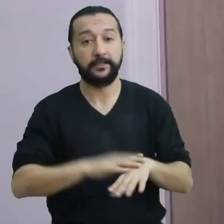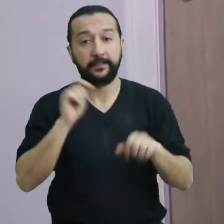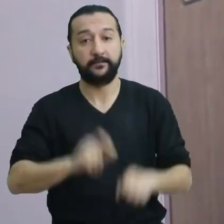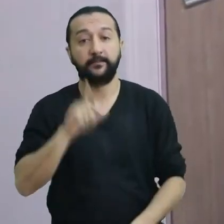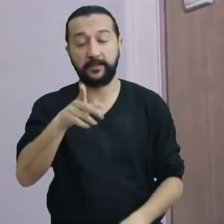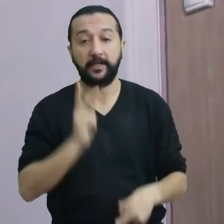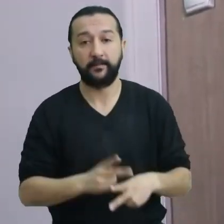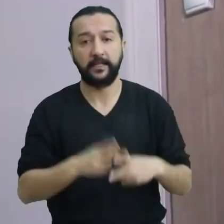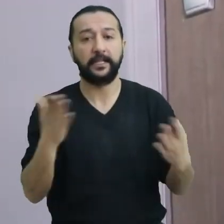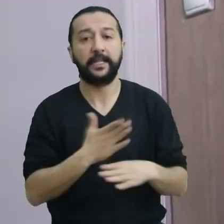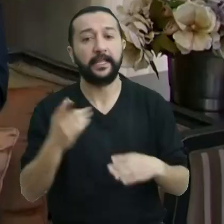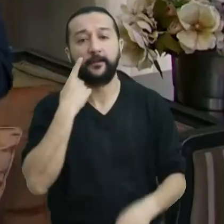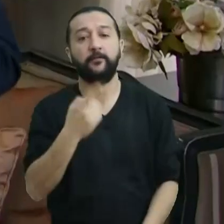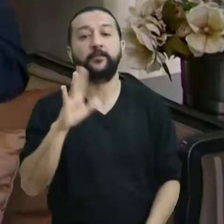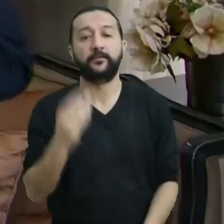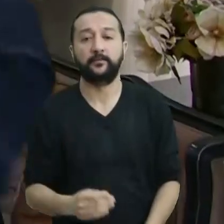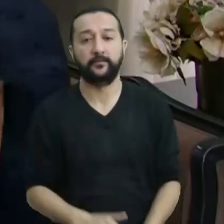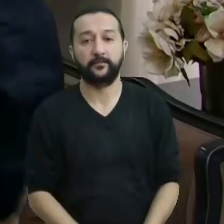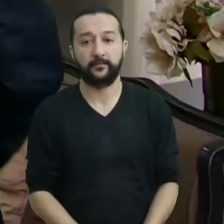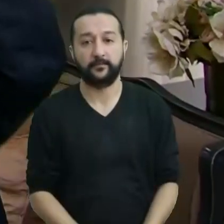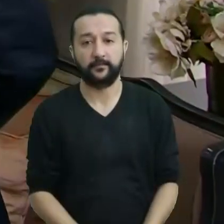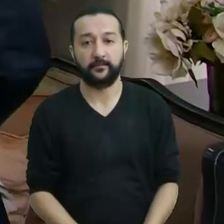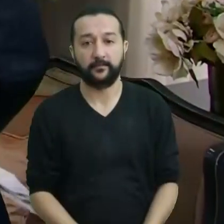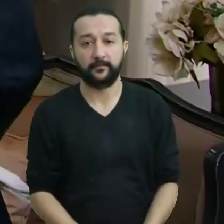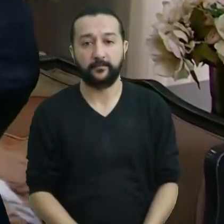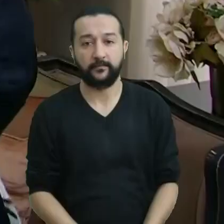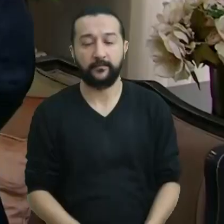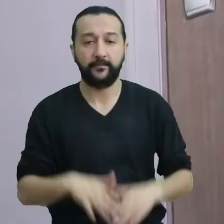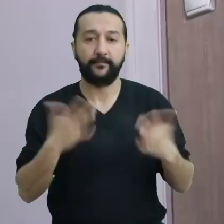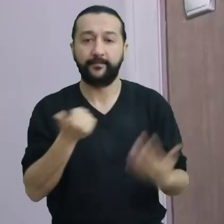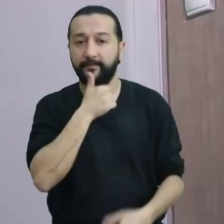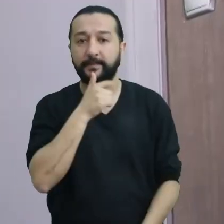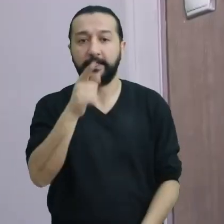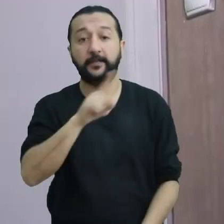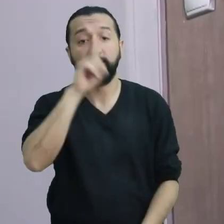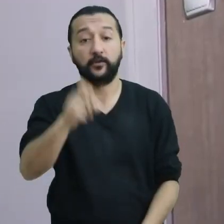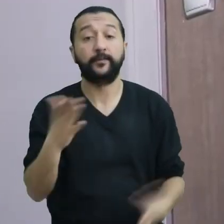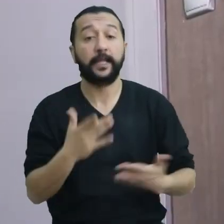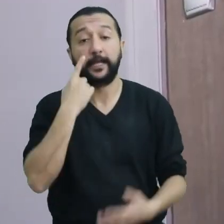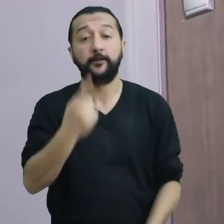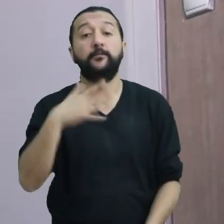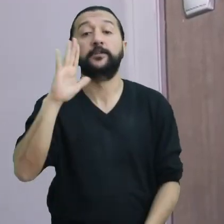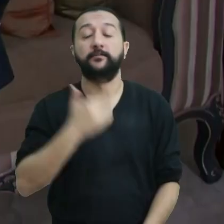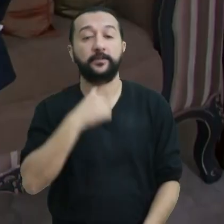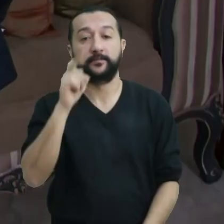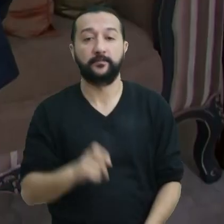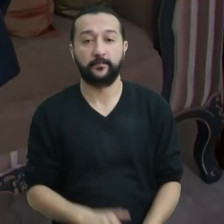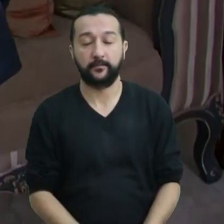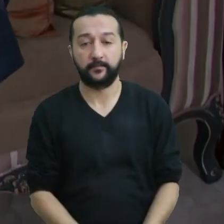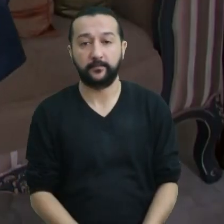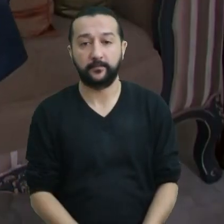halletmemiz lazım hemen. Neyi görmeyecekmişim uşaklar? Parçaları arkalarına sakladılar. Size sorayım, neyi görmeyecekmişim?